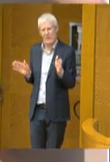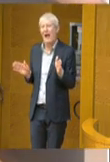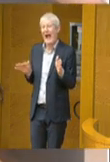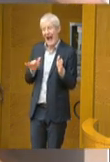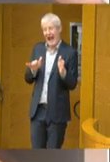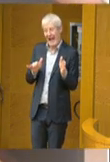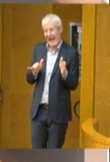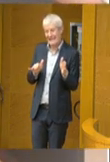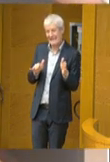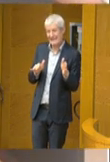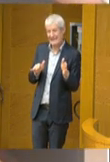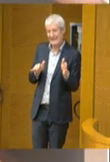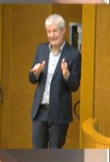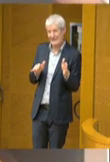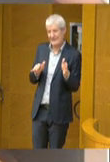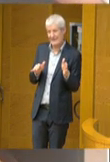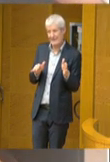vengono introdotti